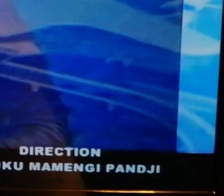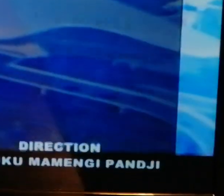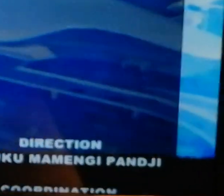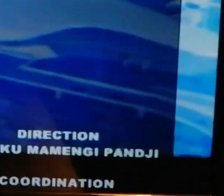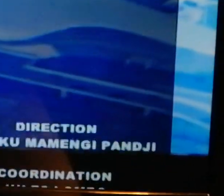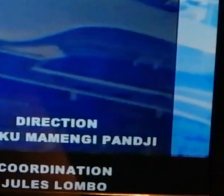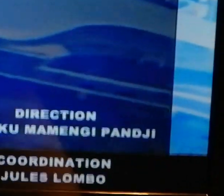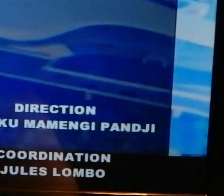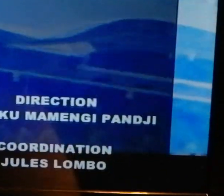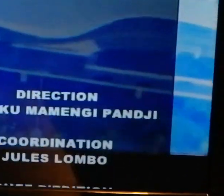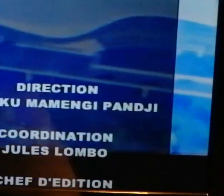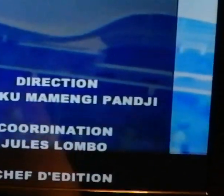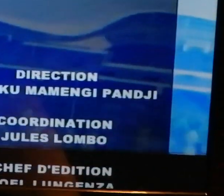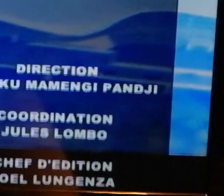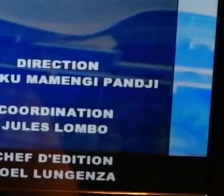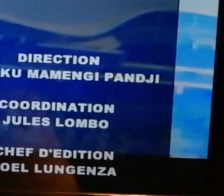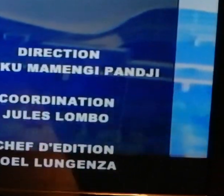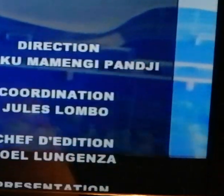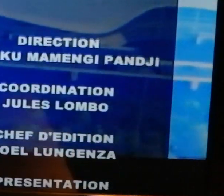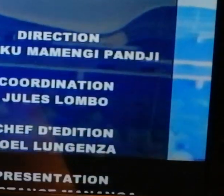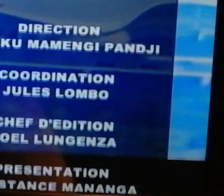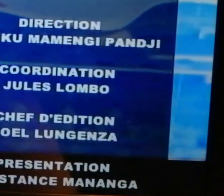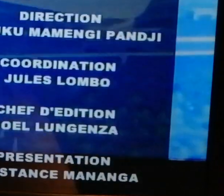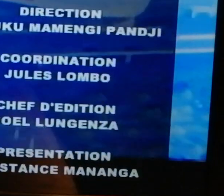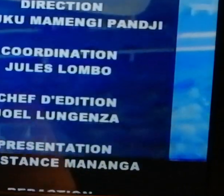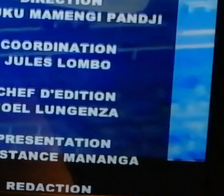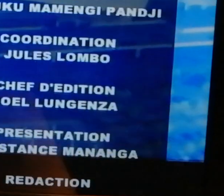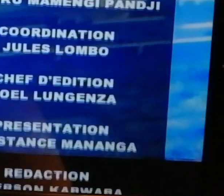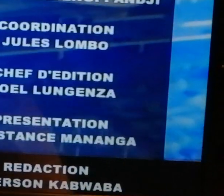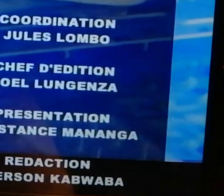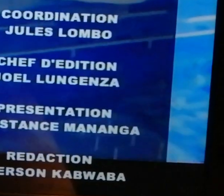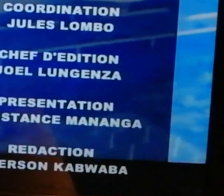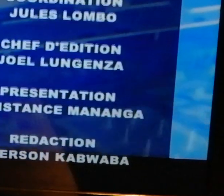lots. On n'a rien à l'aïga. Comment ça, Père Louboutin? On n'a rien à l'aïga.